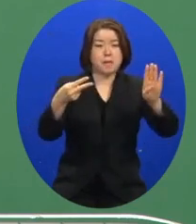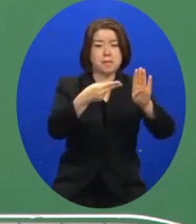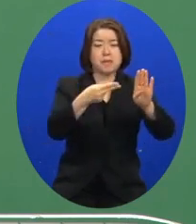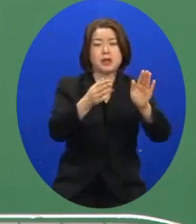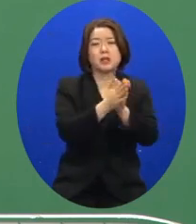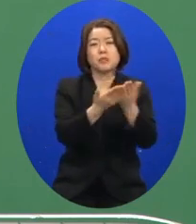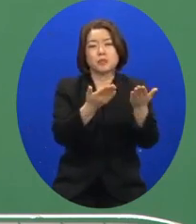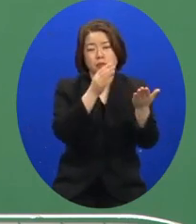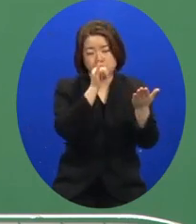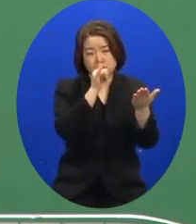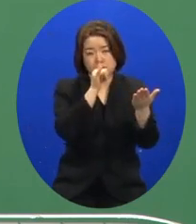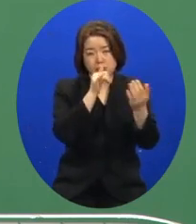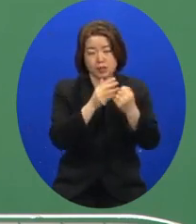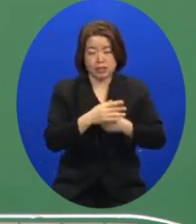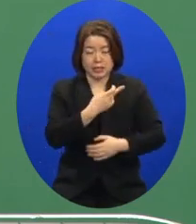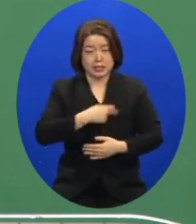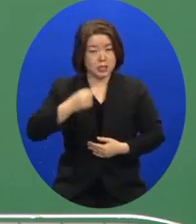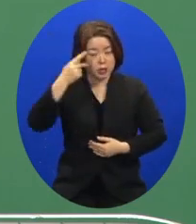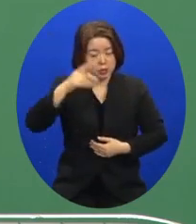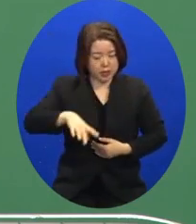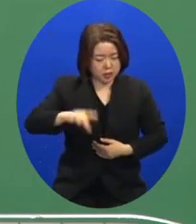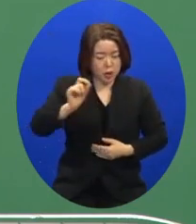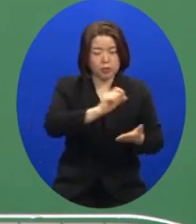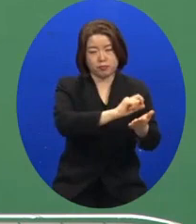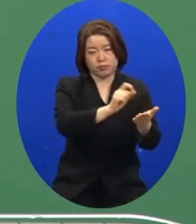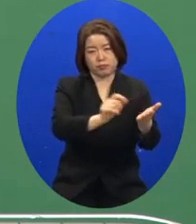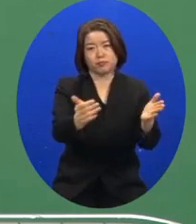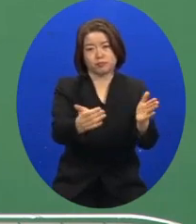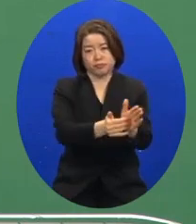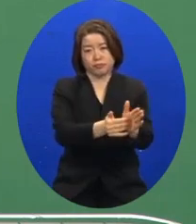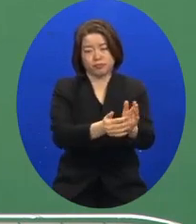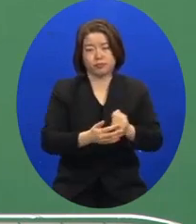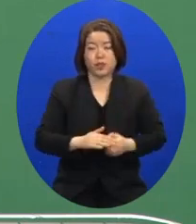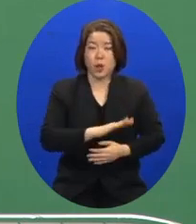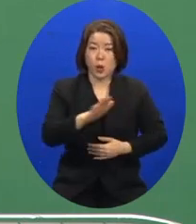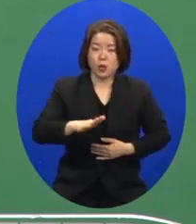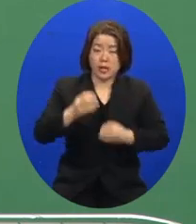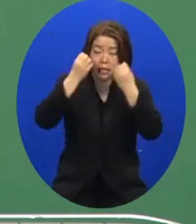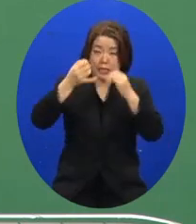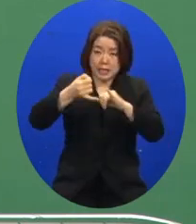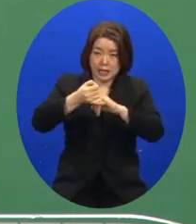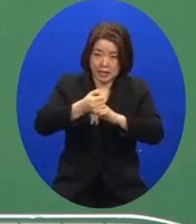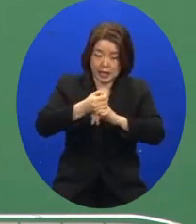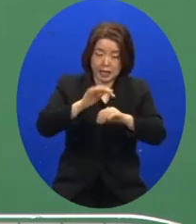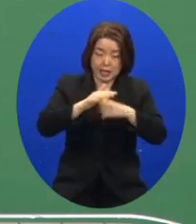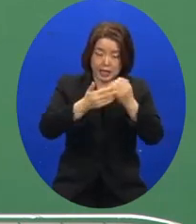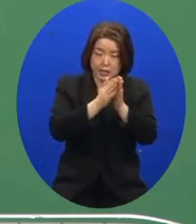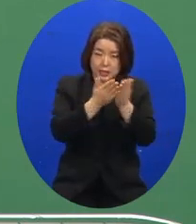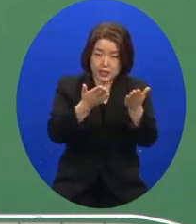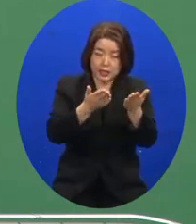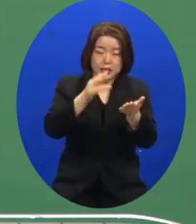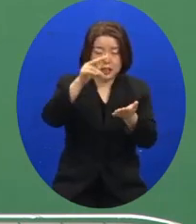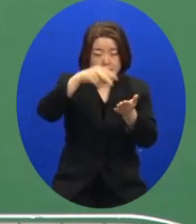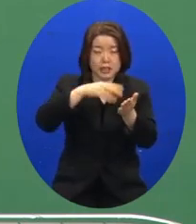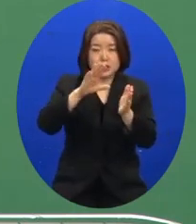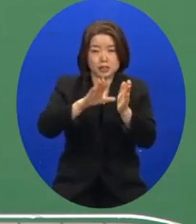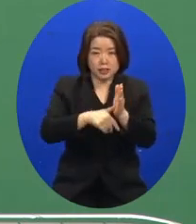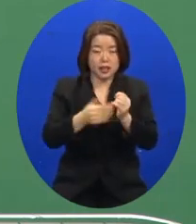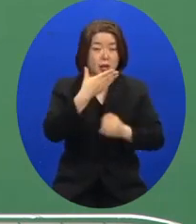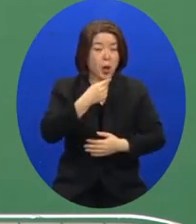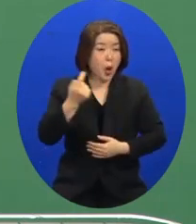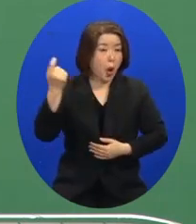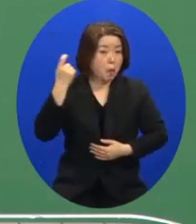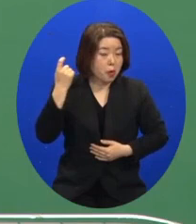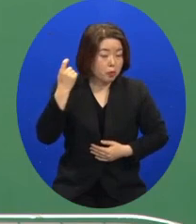사도 바울이 처음 썼습니다. 우리는 신약성경을 읽을 때 복음서부터 읽게 되니까 복음서가 먼저라고